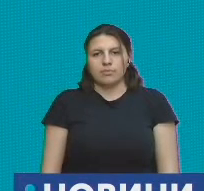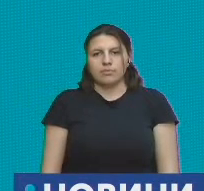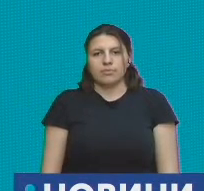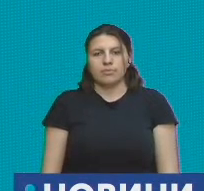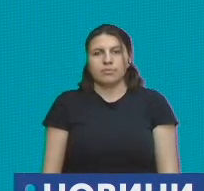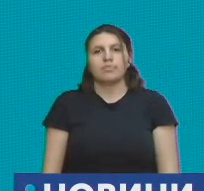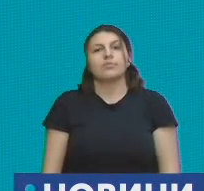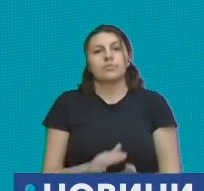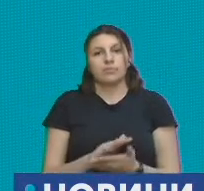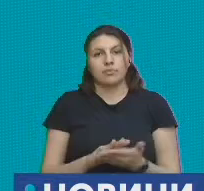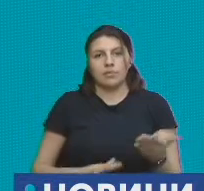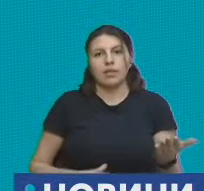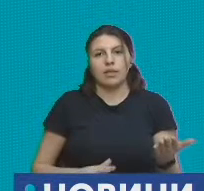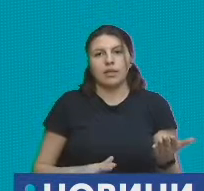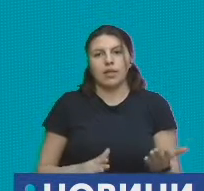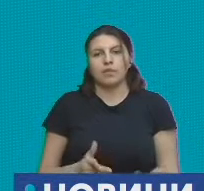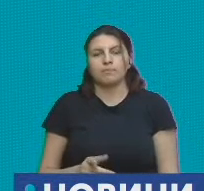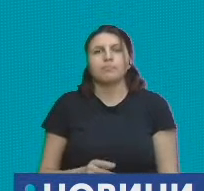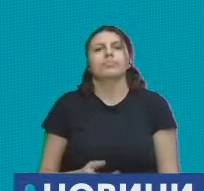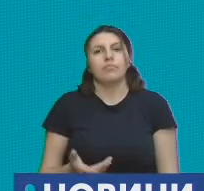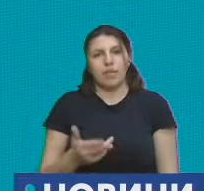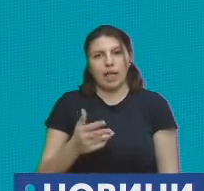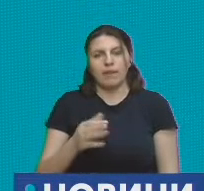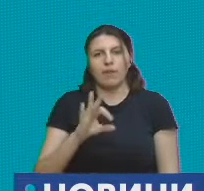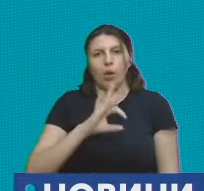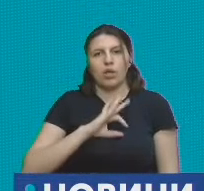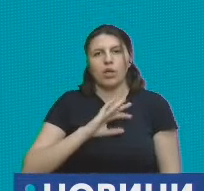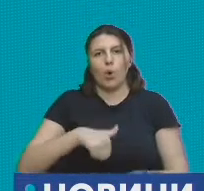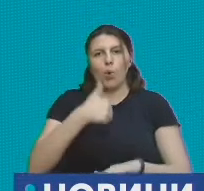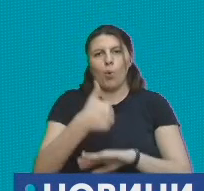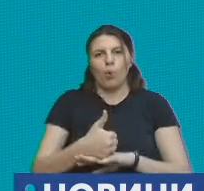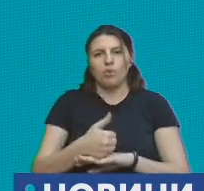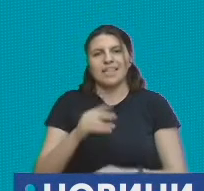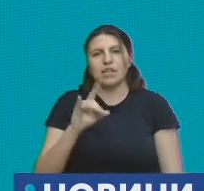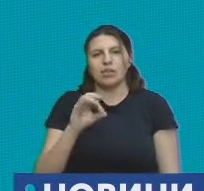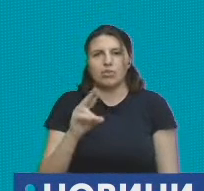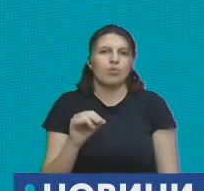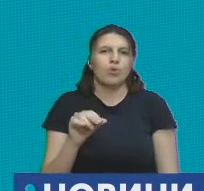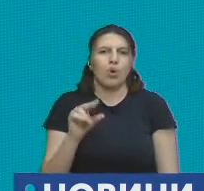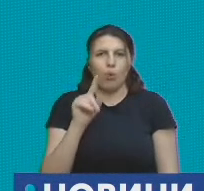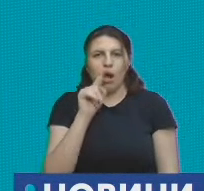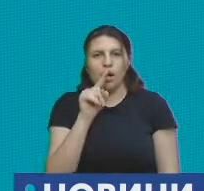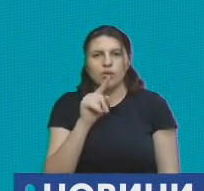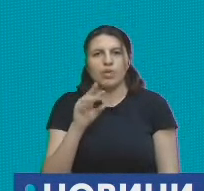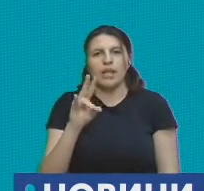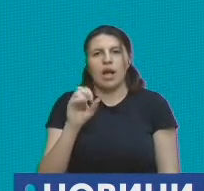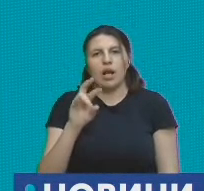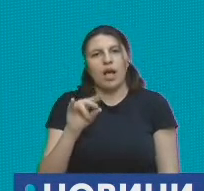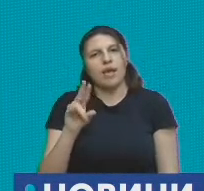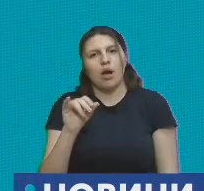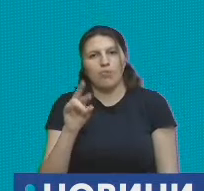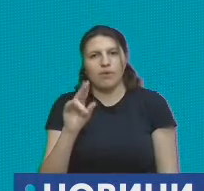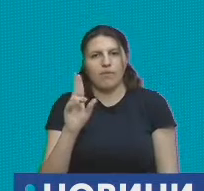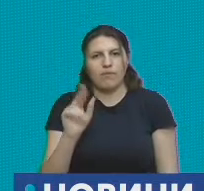Медаллю імені Флоренс Найтінгейл нагородили голову станично-луганського представництва Червоного Хреста Наталію Яковлєву. Її